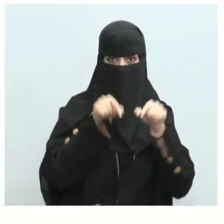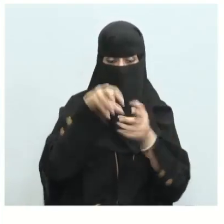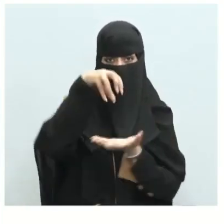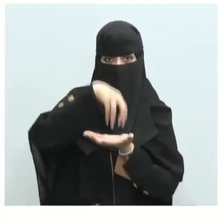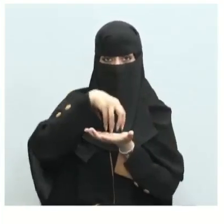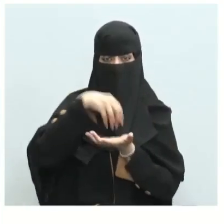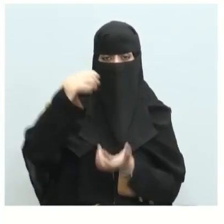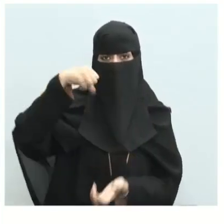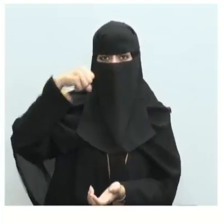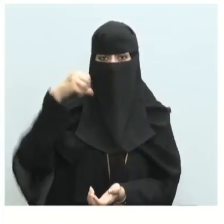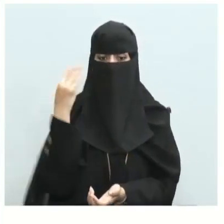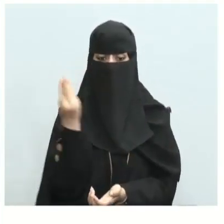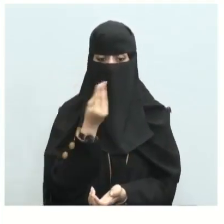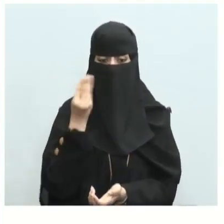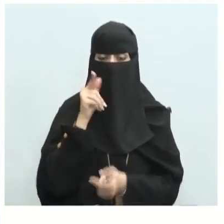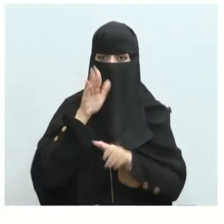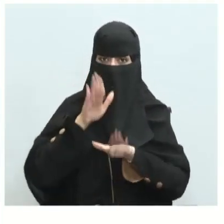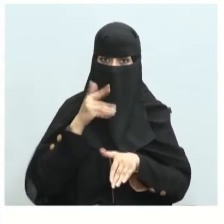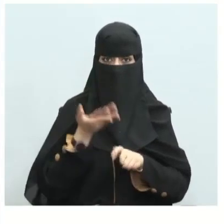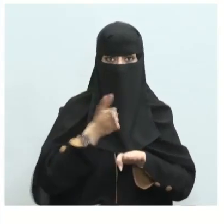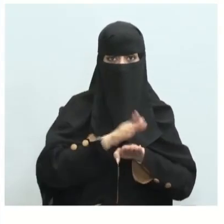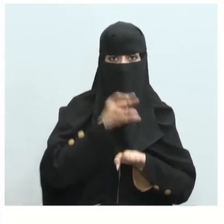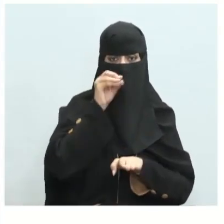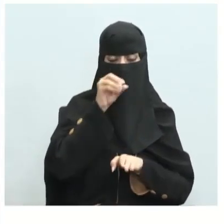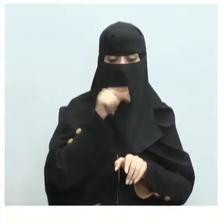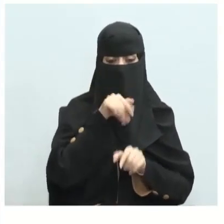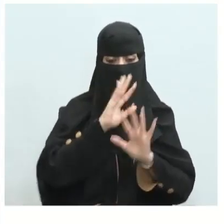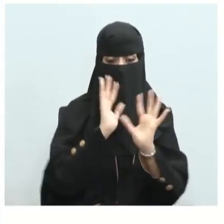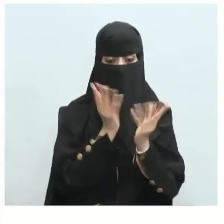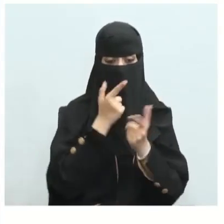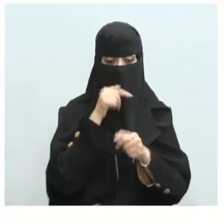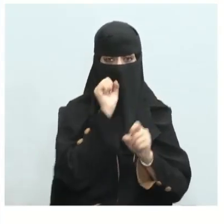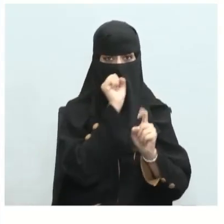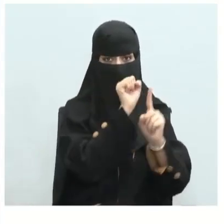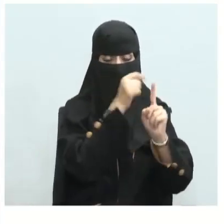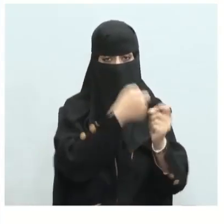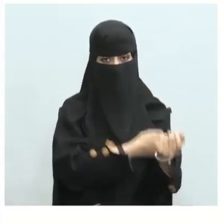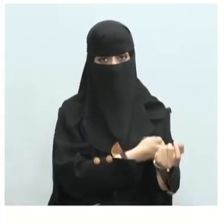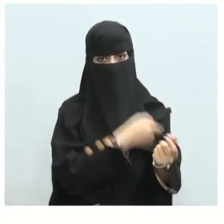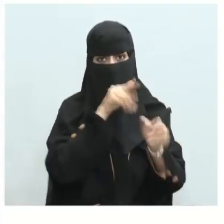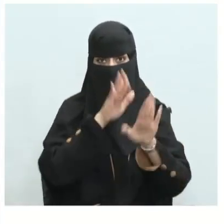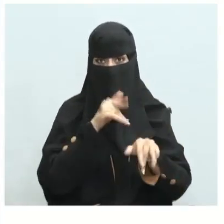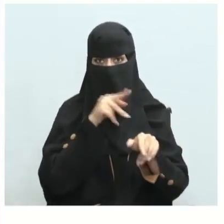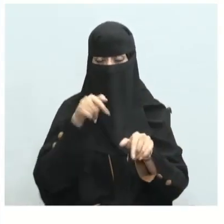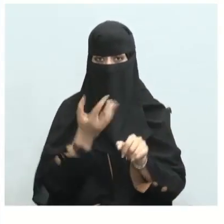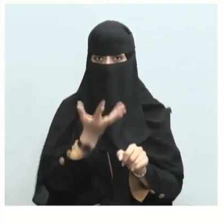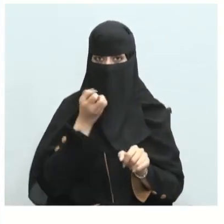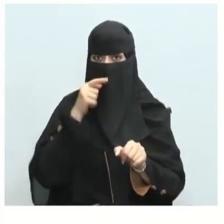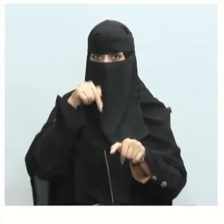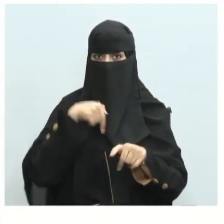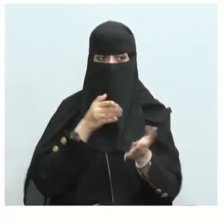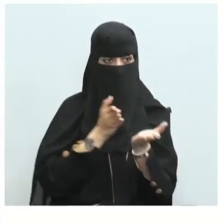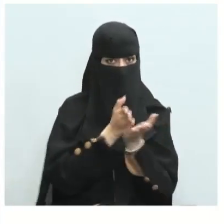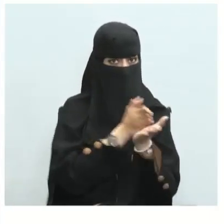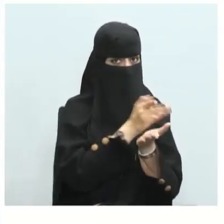وزاره السياحه وكذلك على الهيئه العامه للتخصصات الصحيه للحصول على او